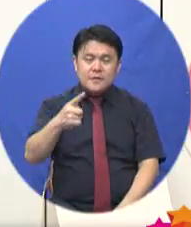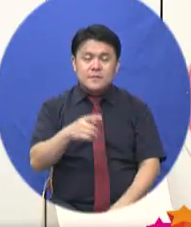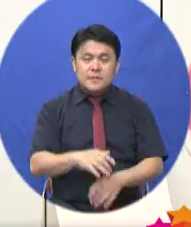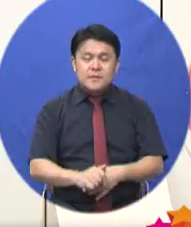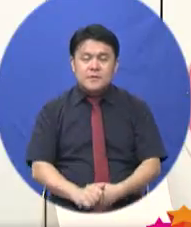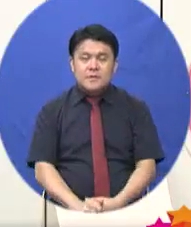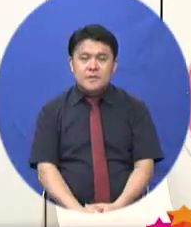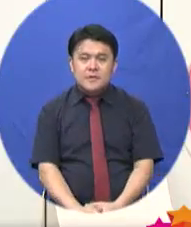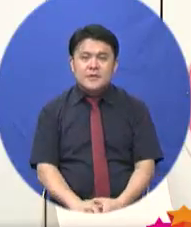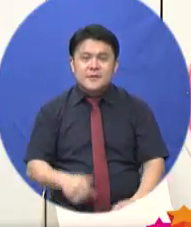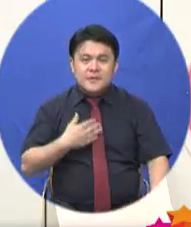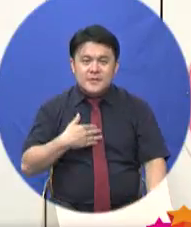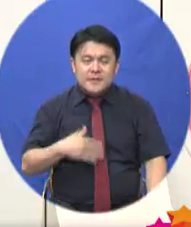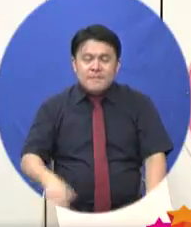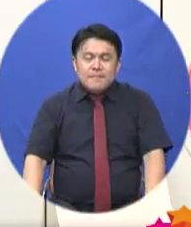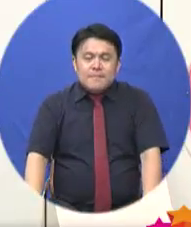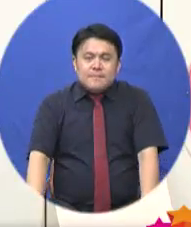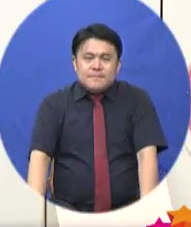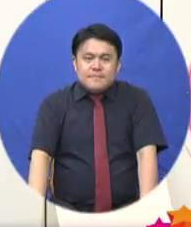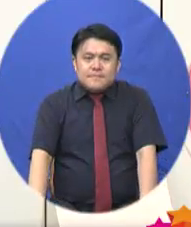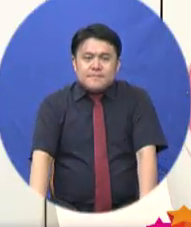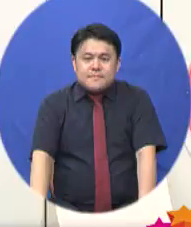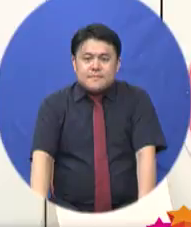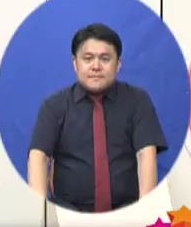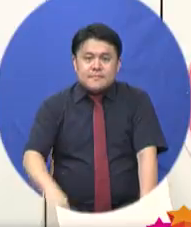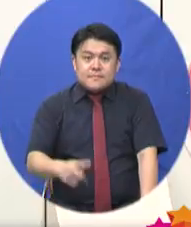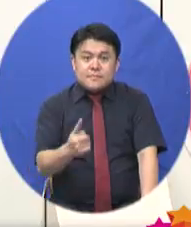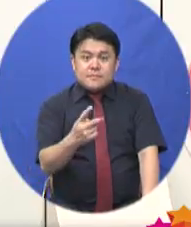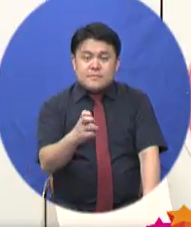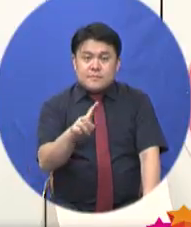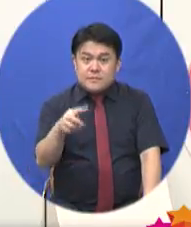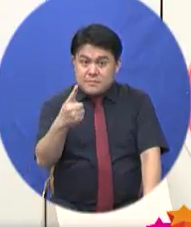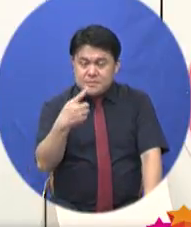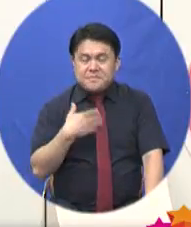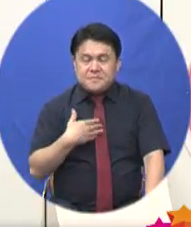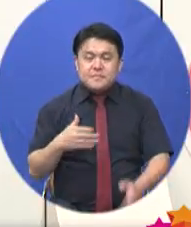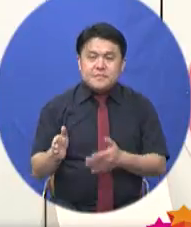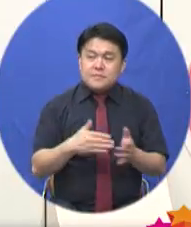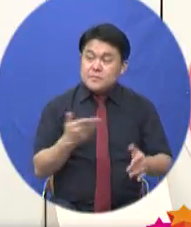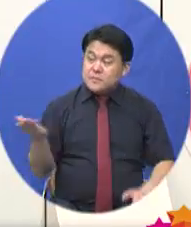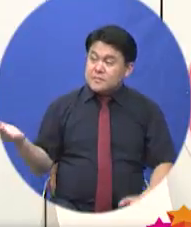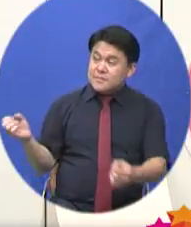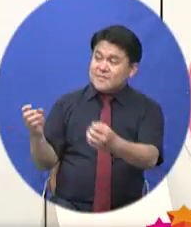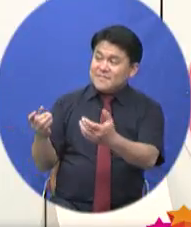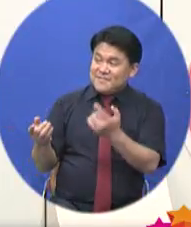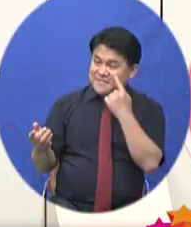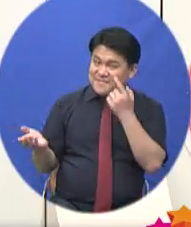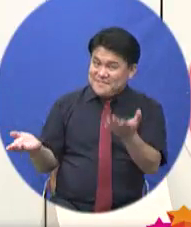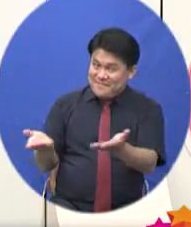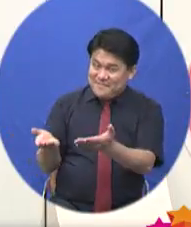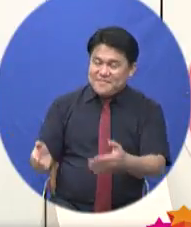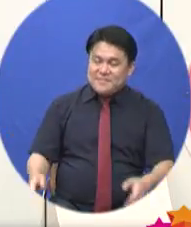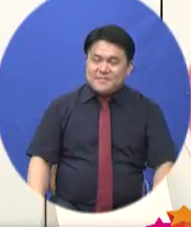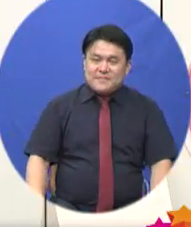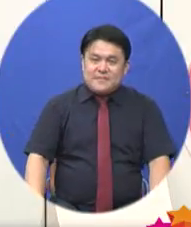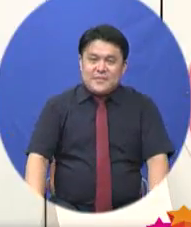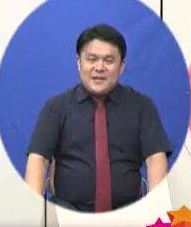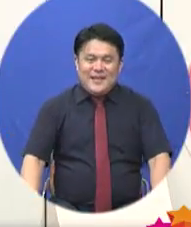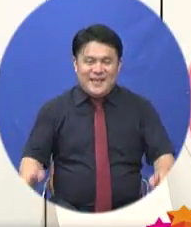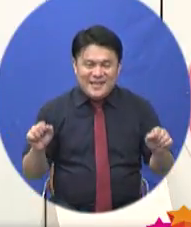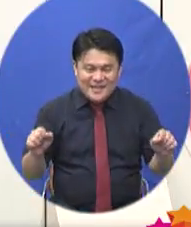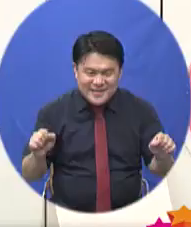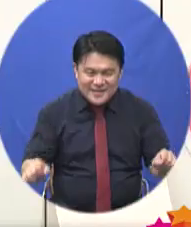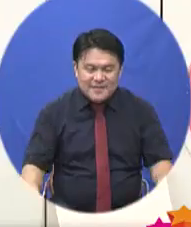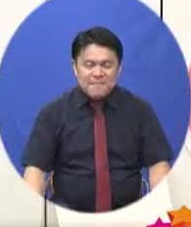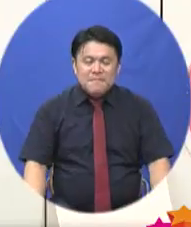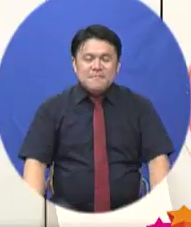스마트폰인데요. 예, 예, 예, 예. 스마트폰. 예. 예. 네, 오늘 저기 김용만 선생님하고 한 말씀 또 나누셔야지. 이왕 나오셨으니까.